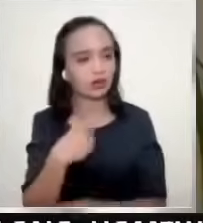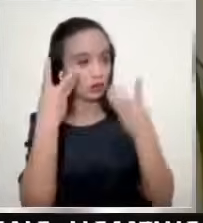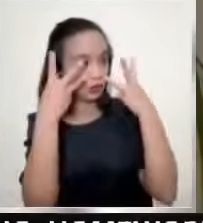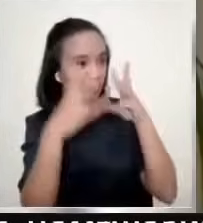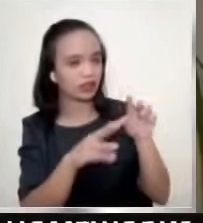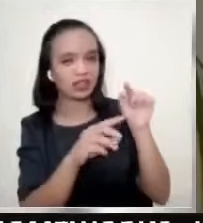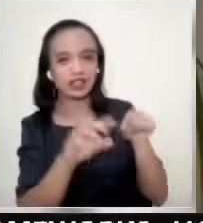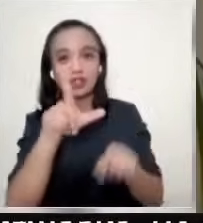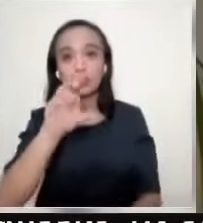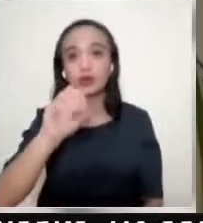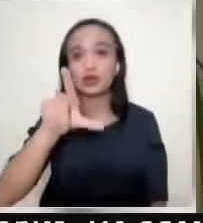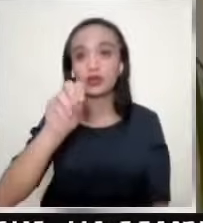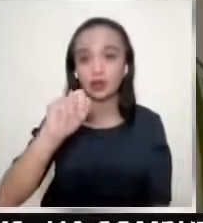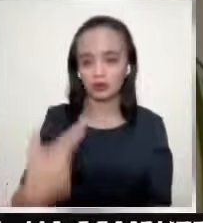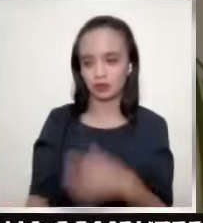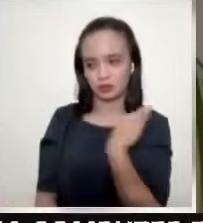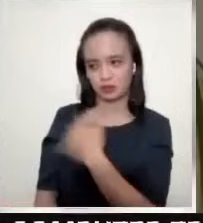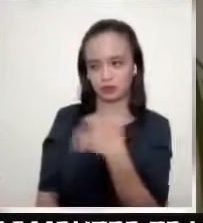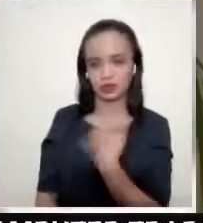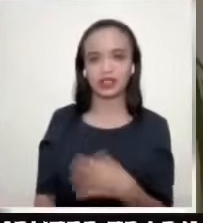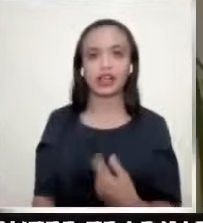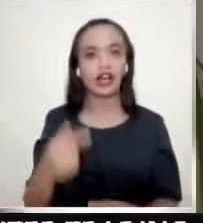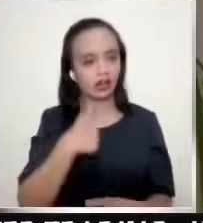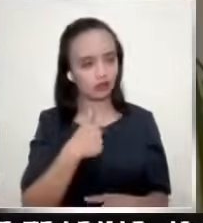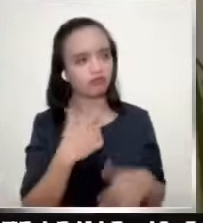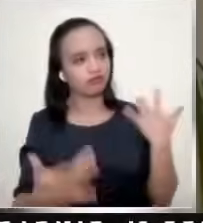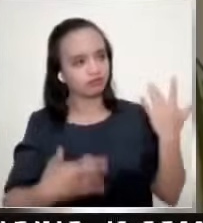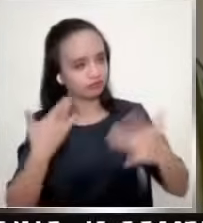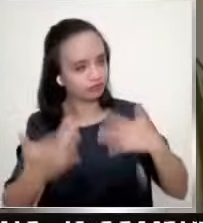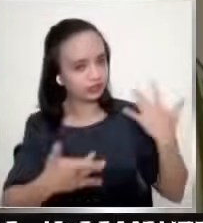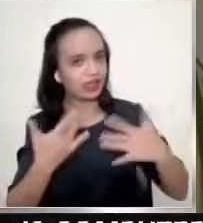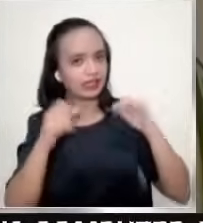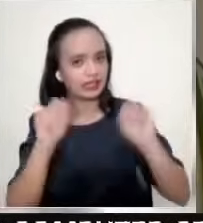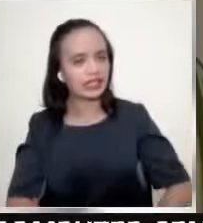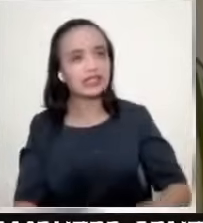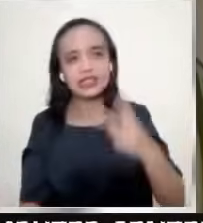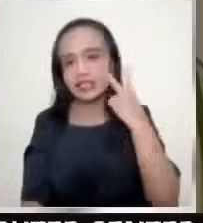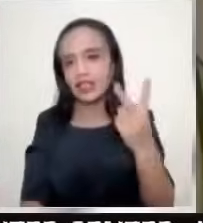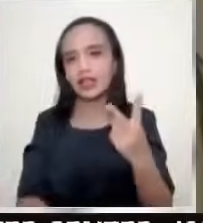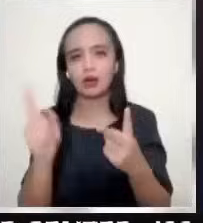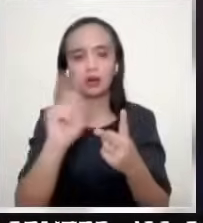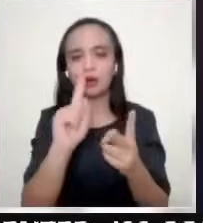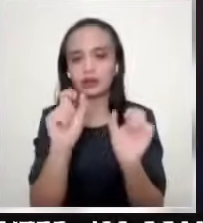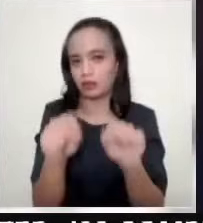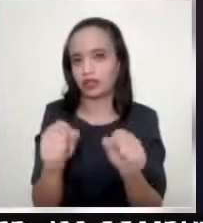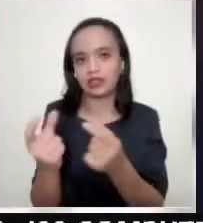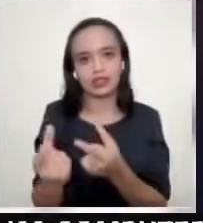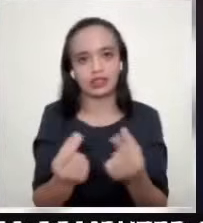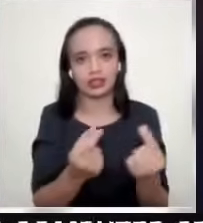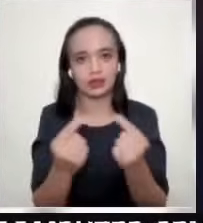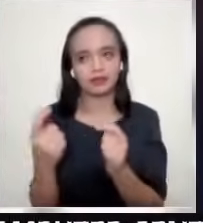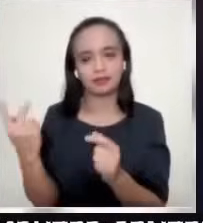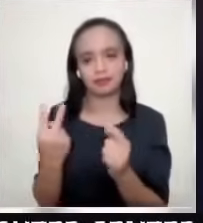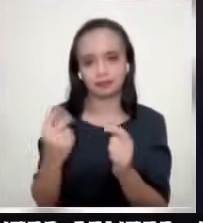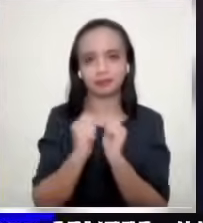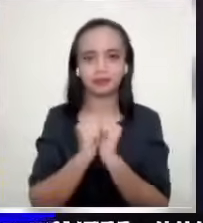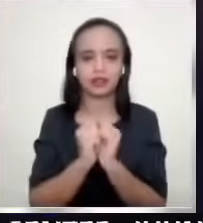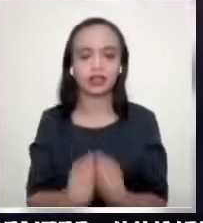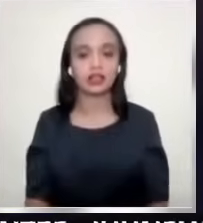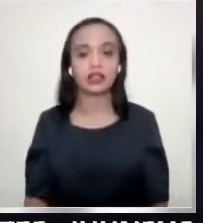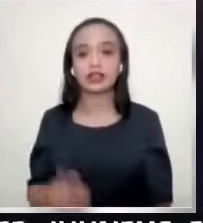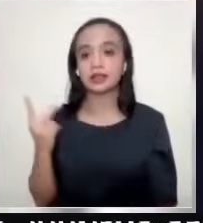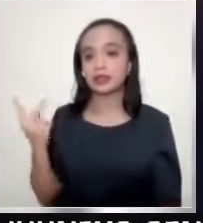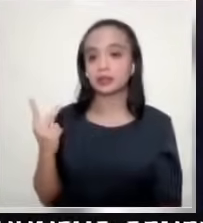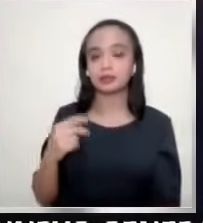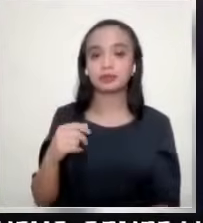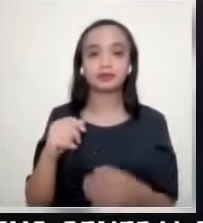wow. Na-excite din po ako na makita kung ano rin po yung magagawa rin namin together. Magkapareha si Ruru at Yassi sa